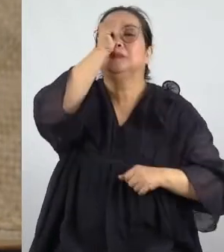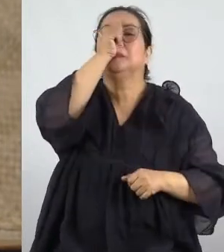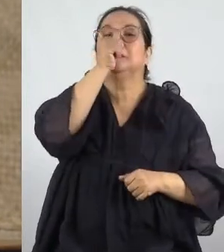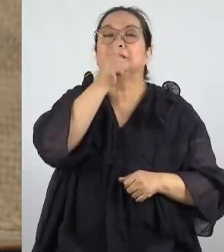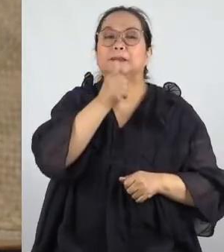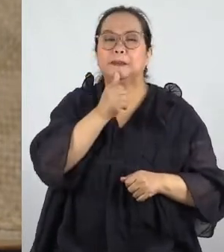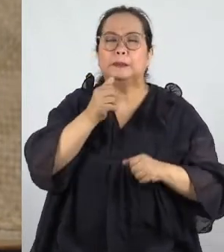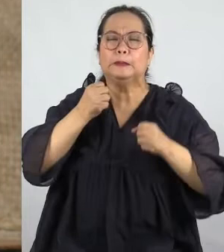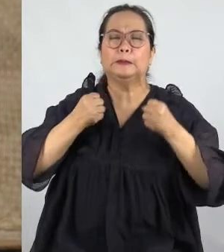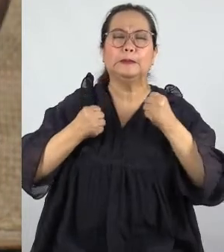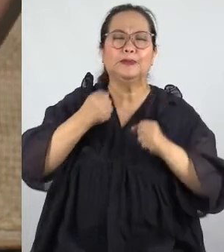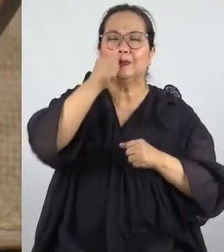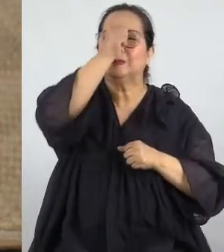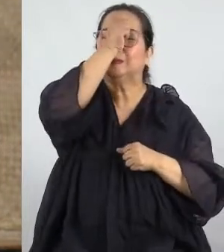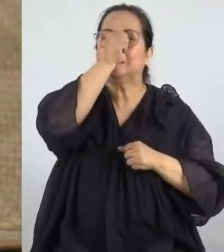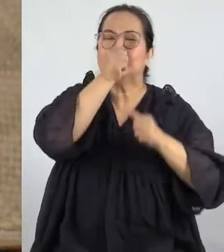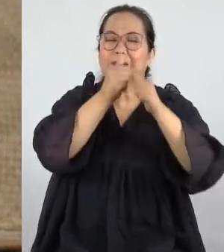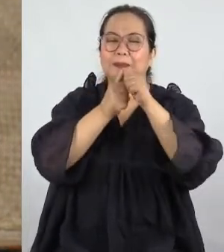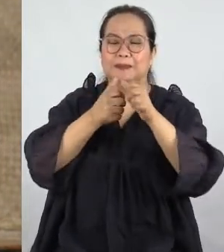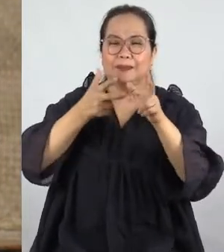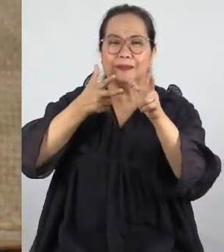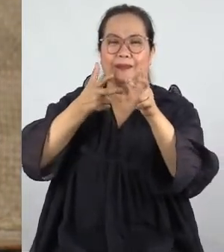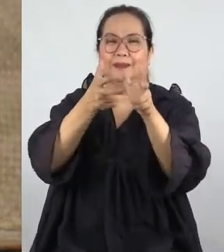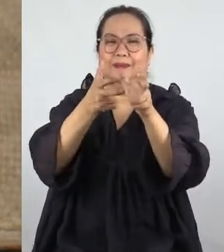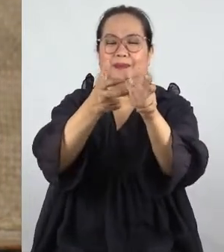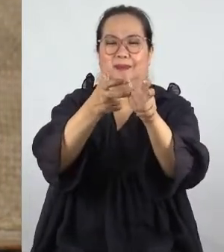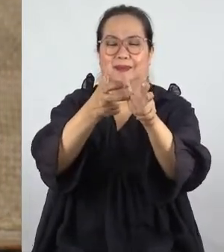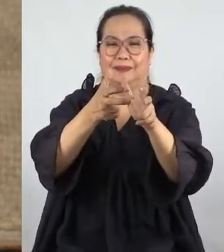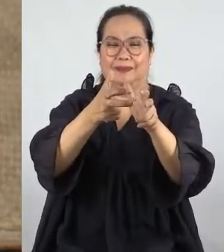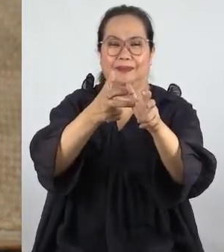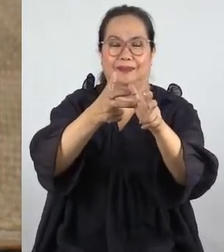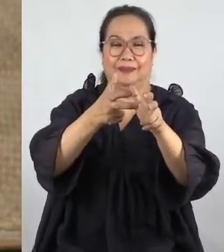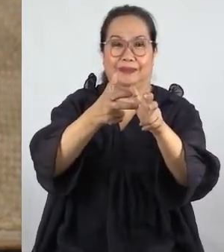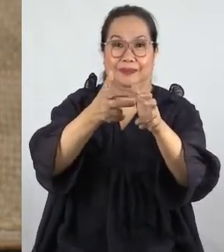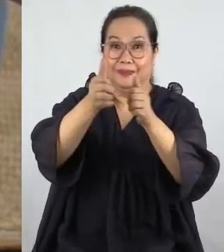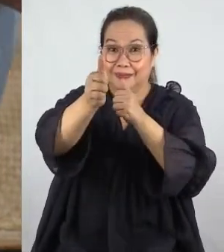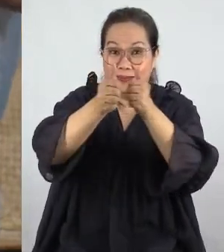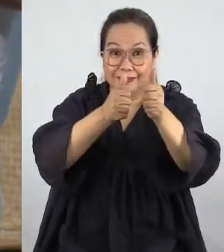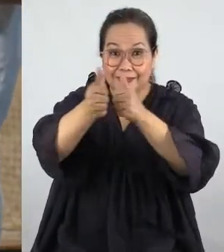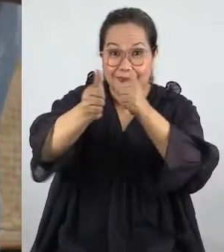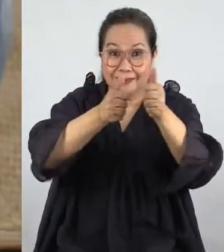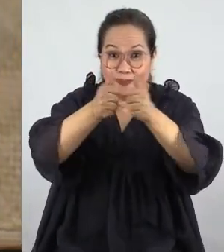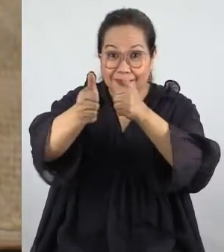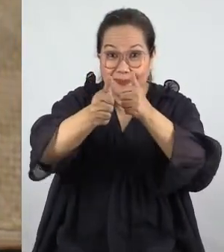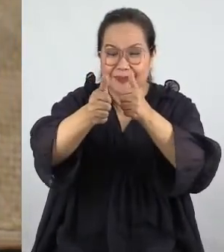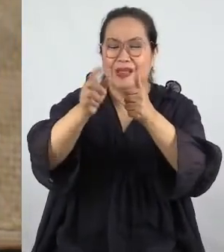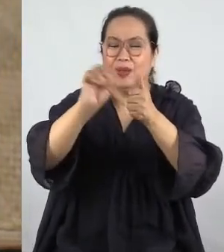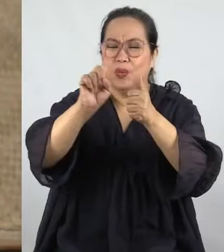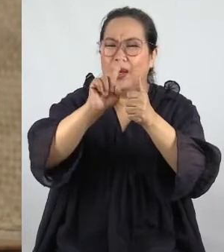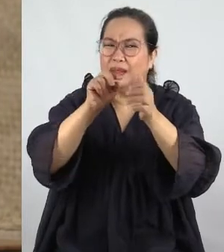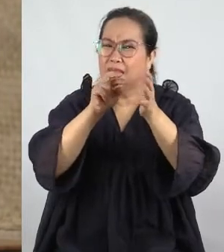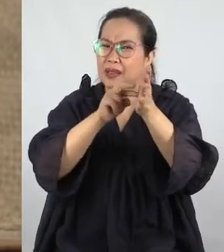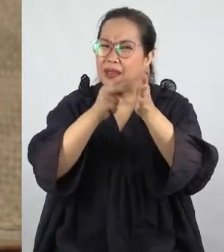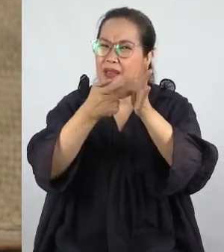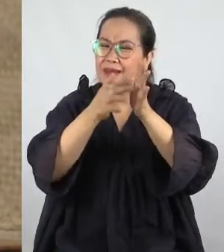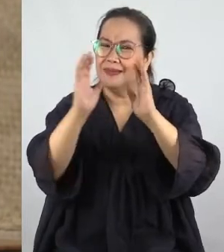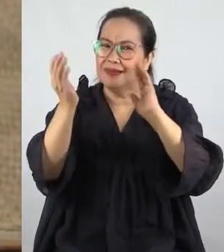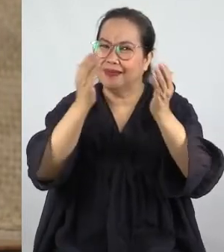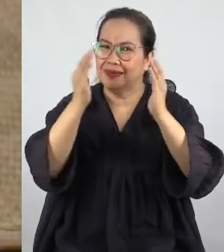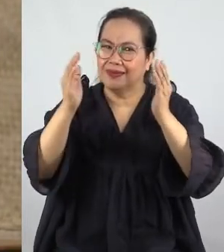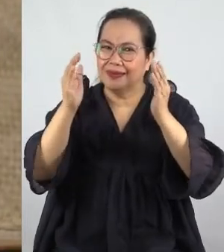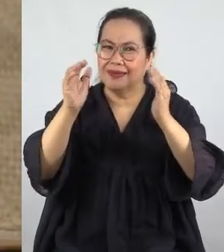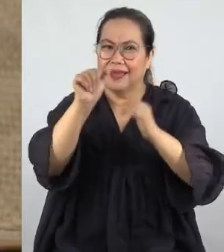endurance the race that is set before us. Ang salitang race po dito, ang original na word ay